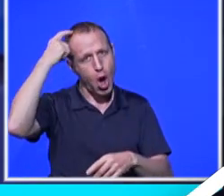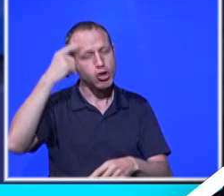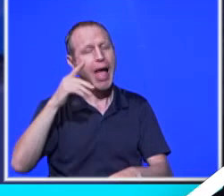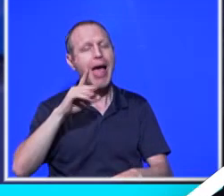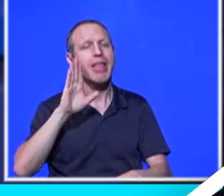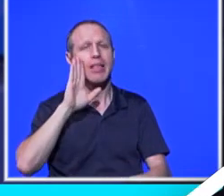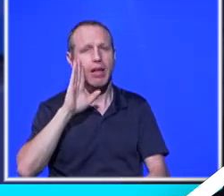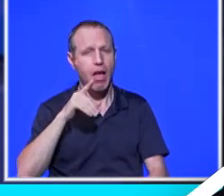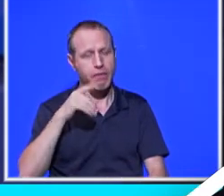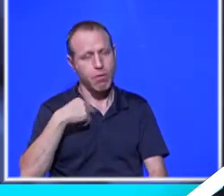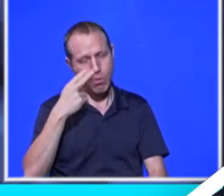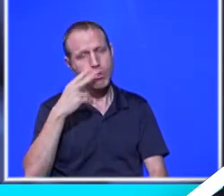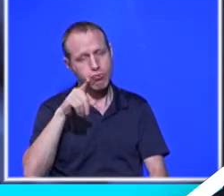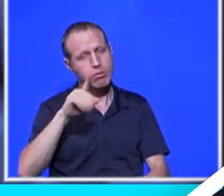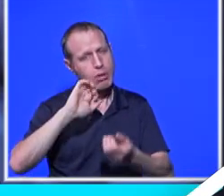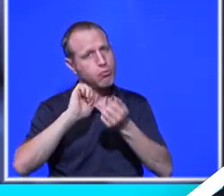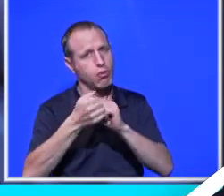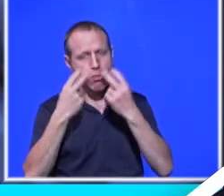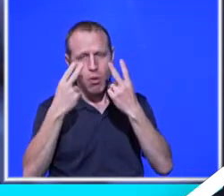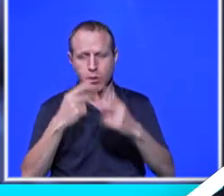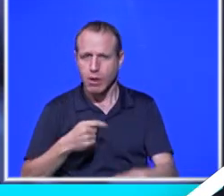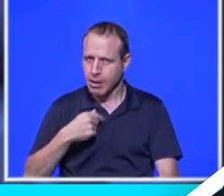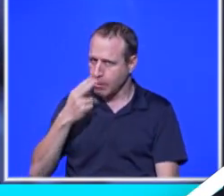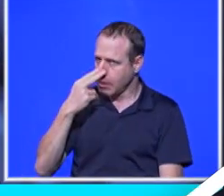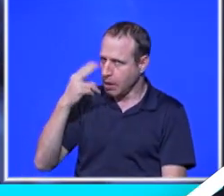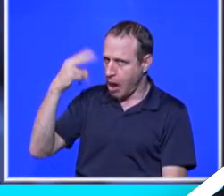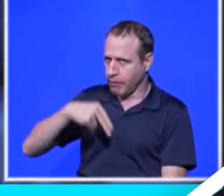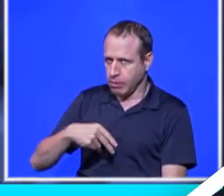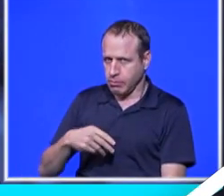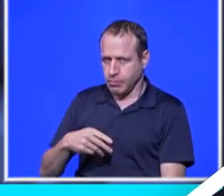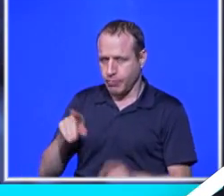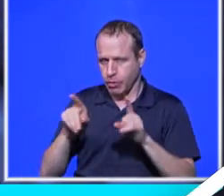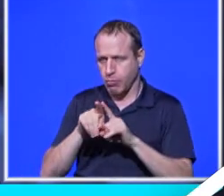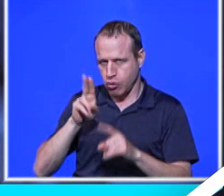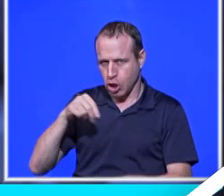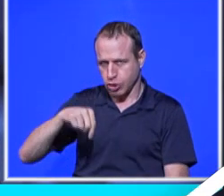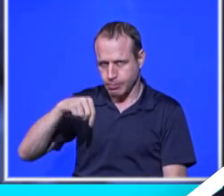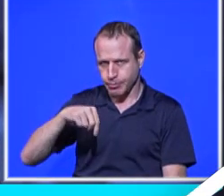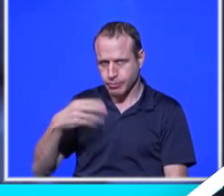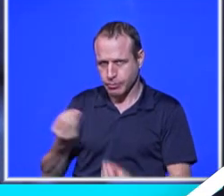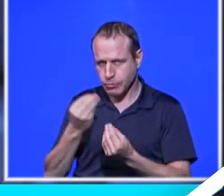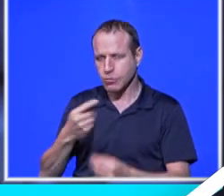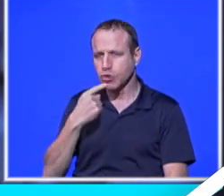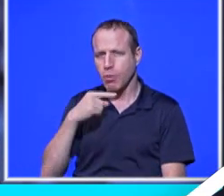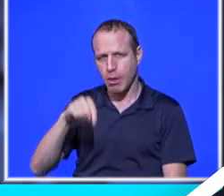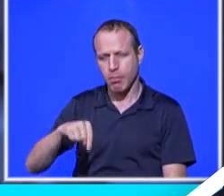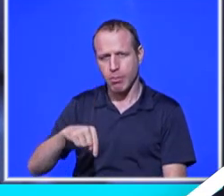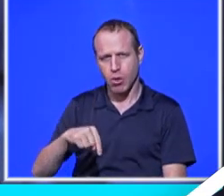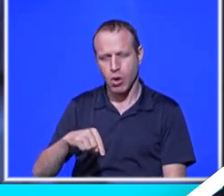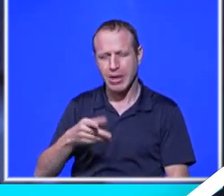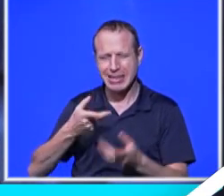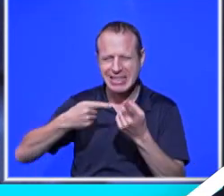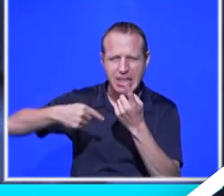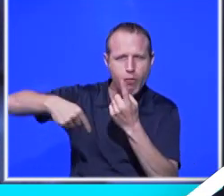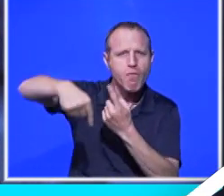שינוי מהותי. אני מנסה להבין, כמו שיש פה מישהו שאומר פה את סיבוב הפרסה